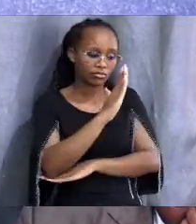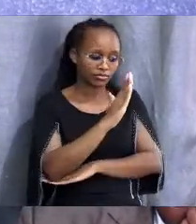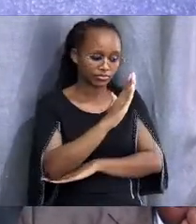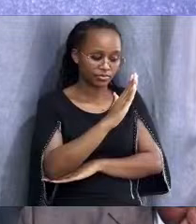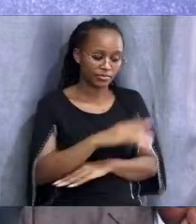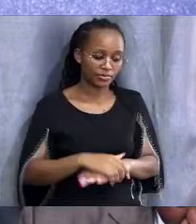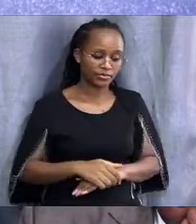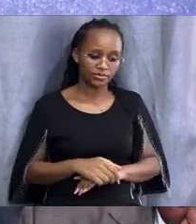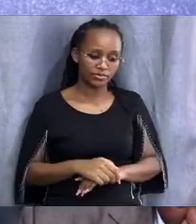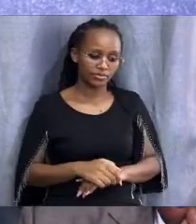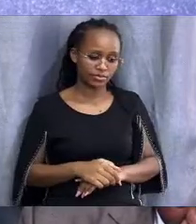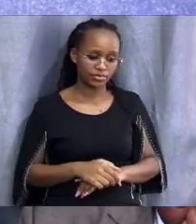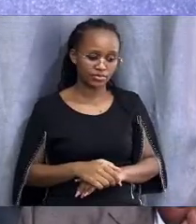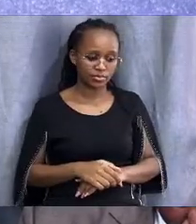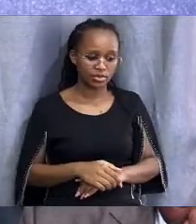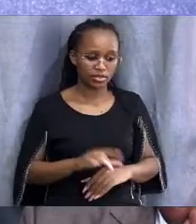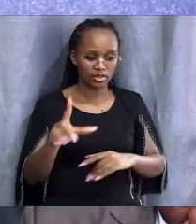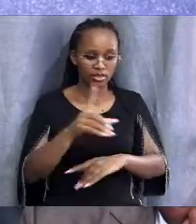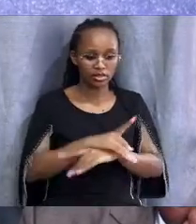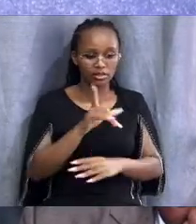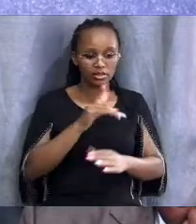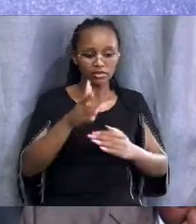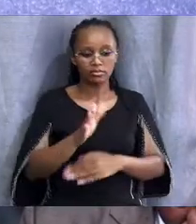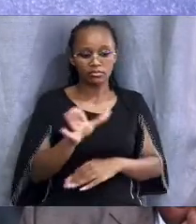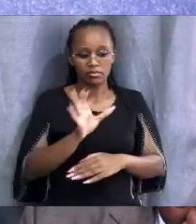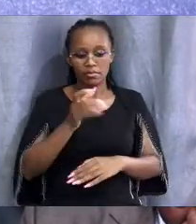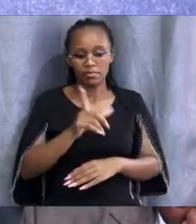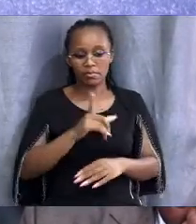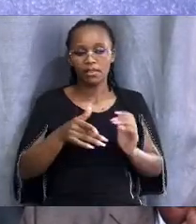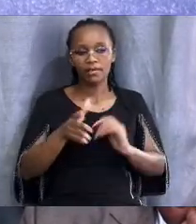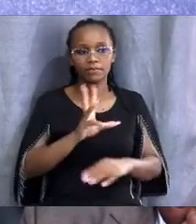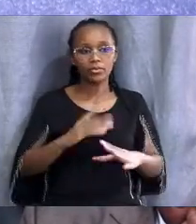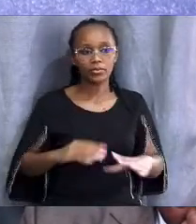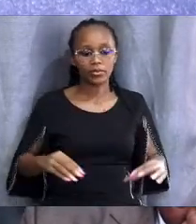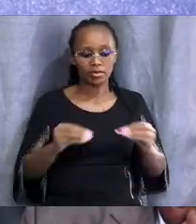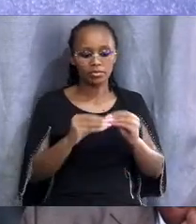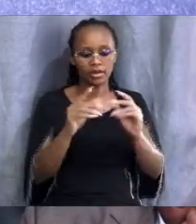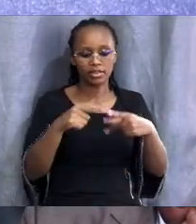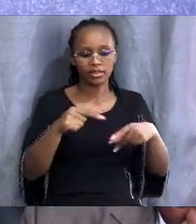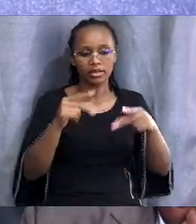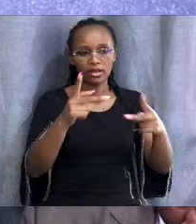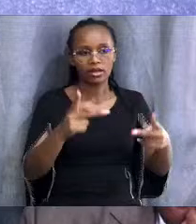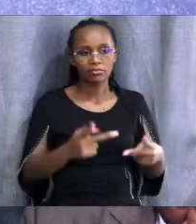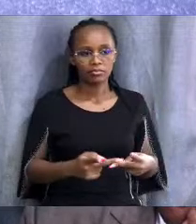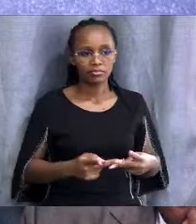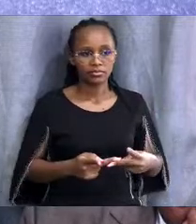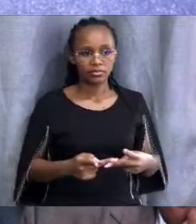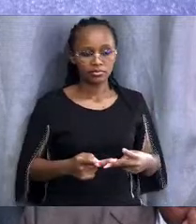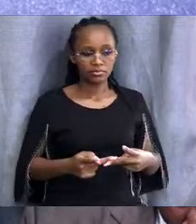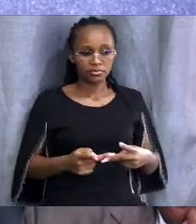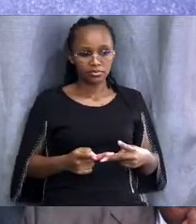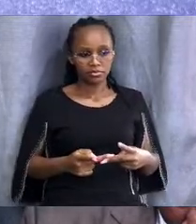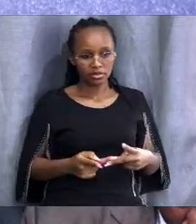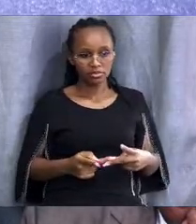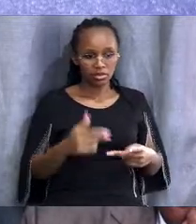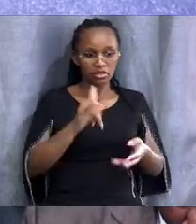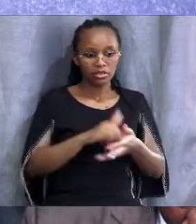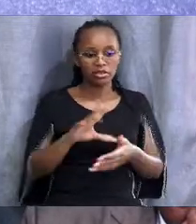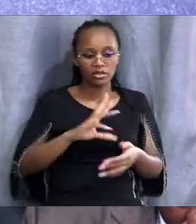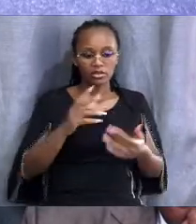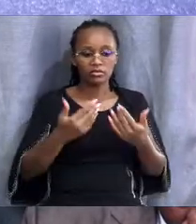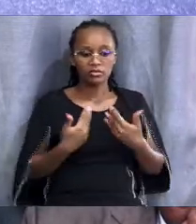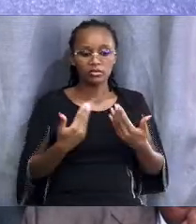leo. Siku ya leo mwana wetu tumekusanyika mahali hapa ili tuwe